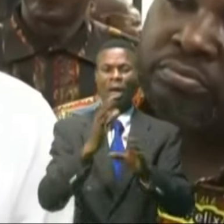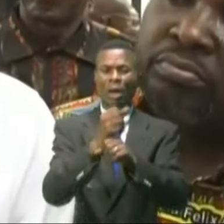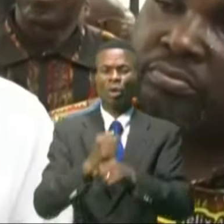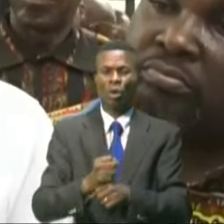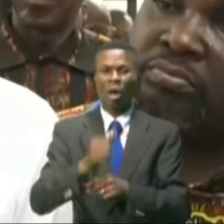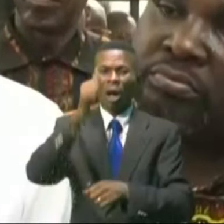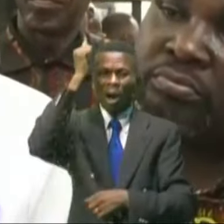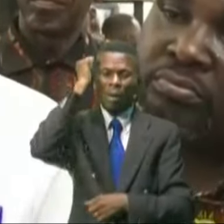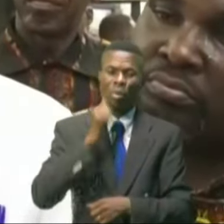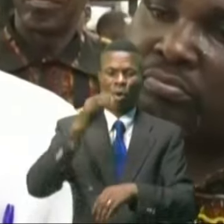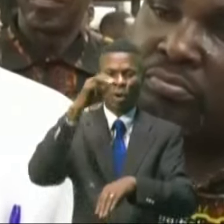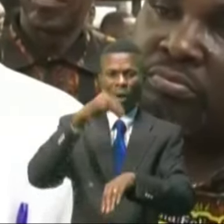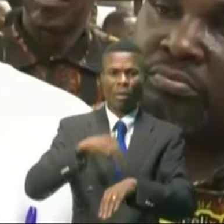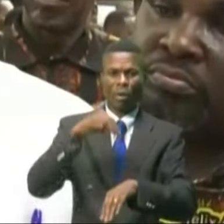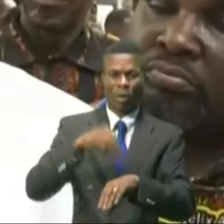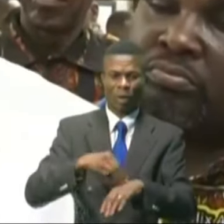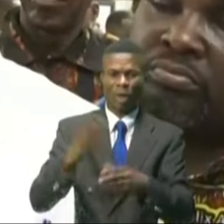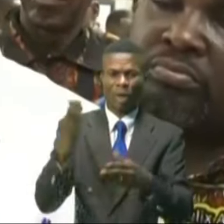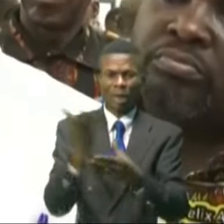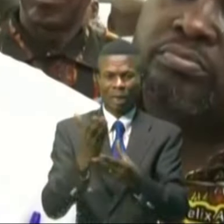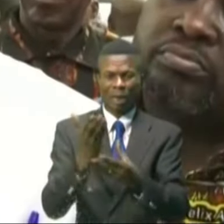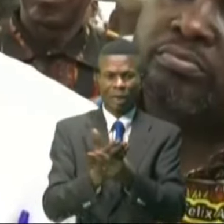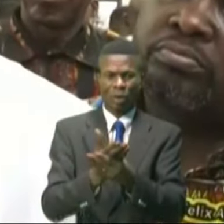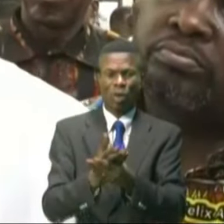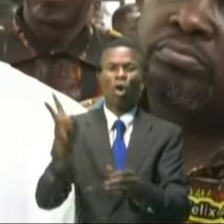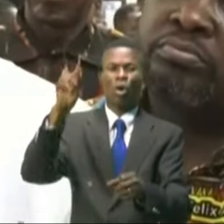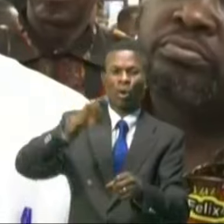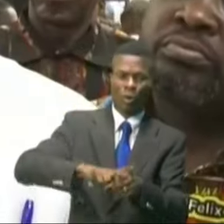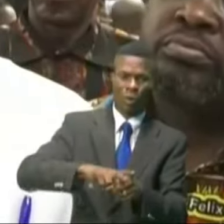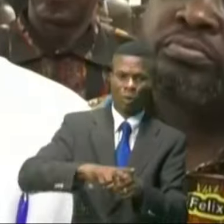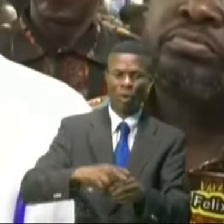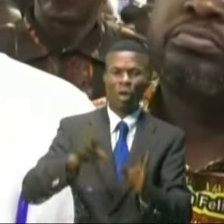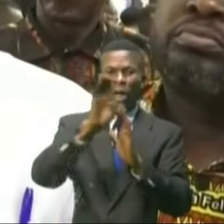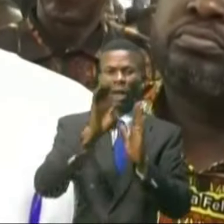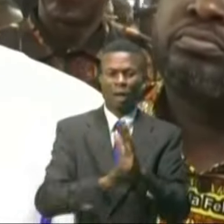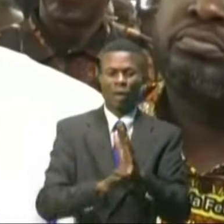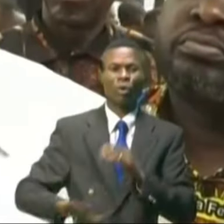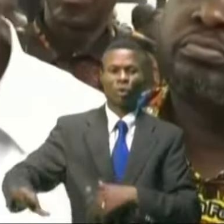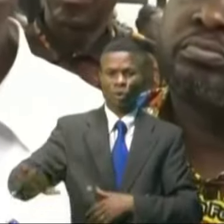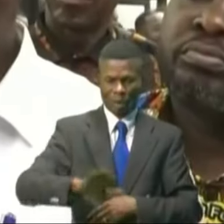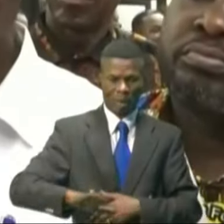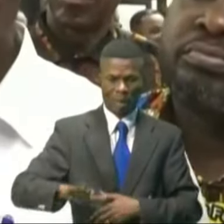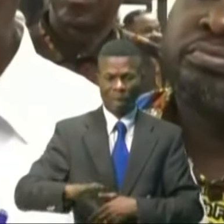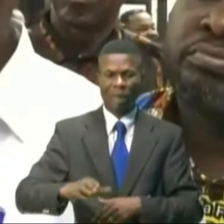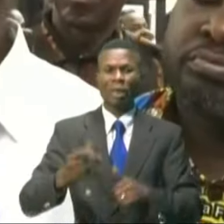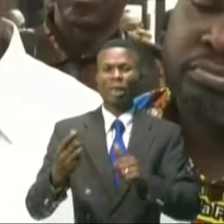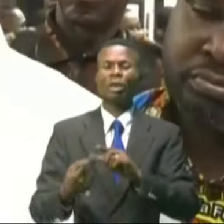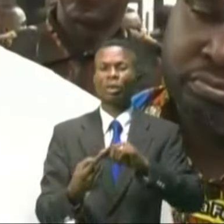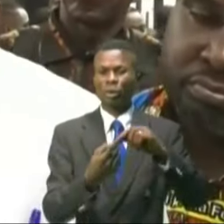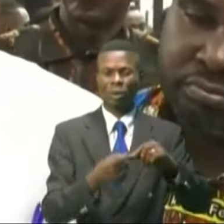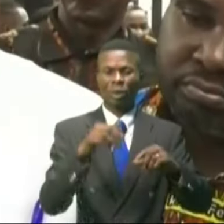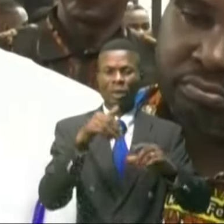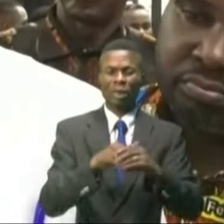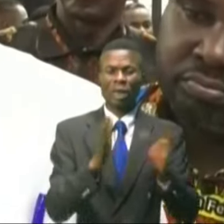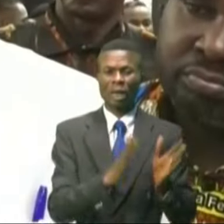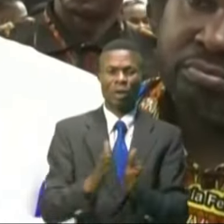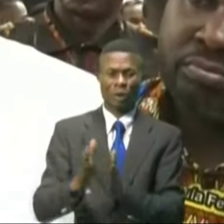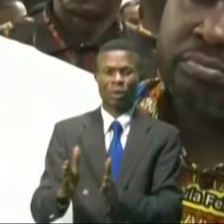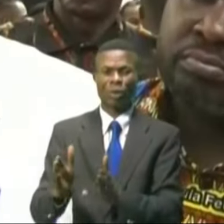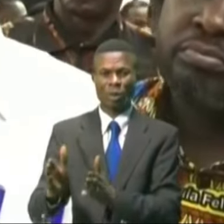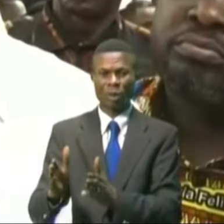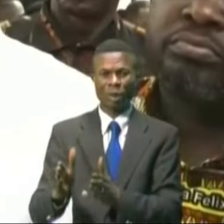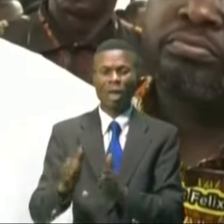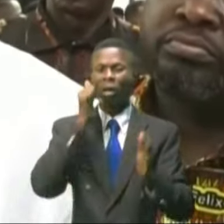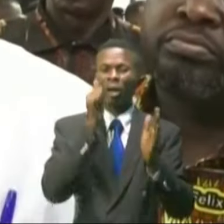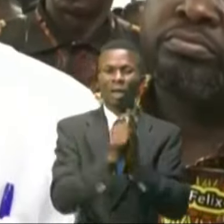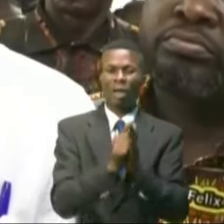Matadi. Un contrat qui viole la constitution du pays, spécialement dans cette disposition de